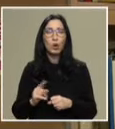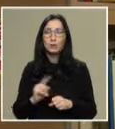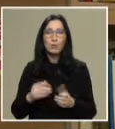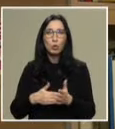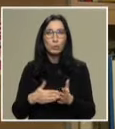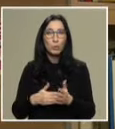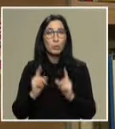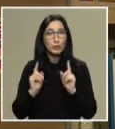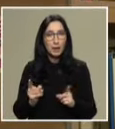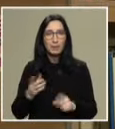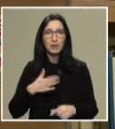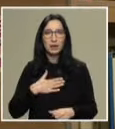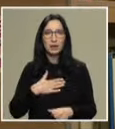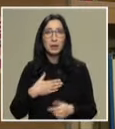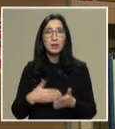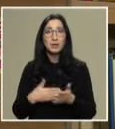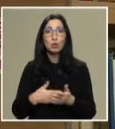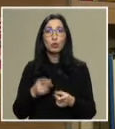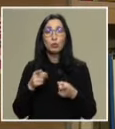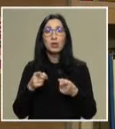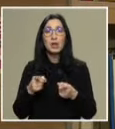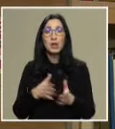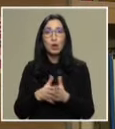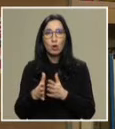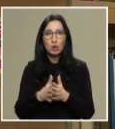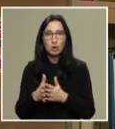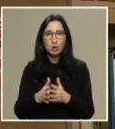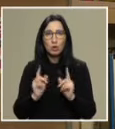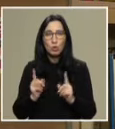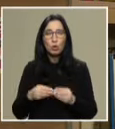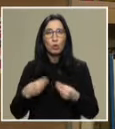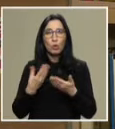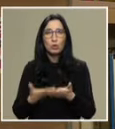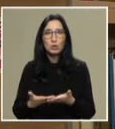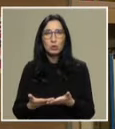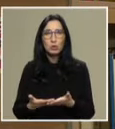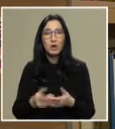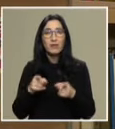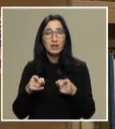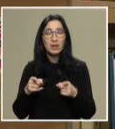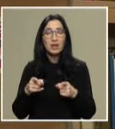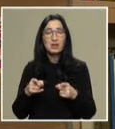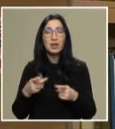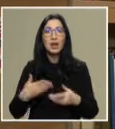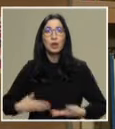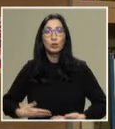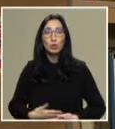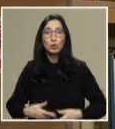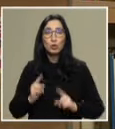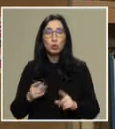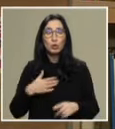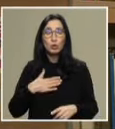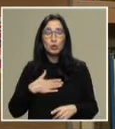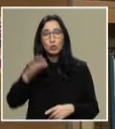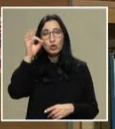неоспоримо е, че трябва да има, защото те са хората, които осигуряват тези базови нужди, от които ние